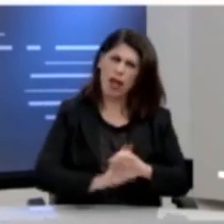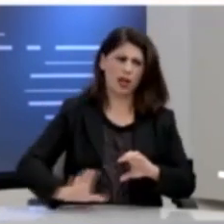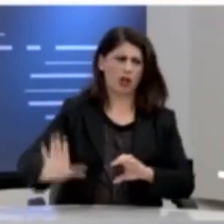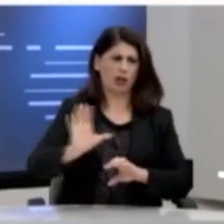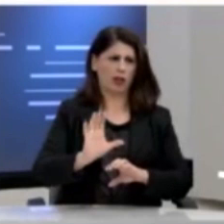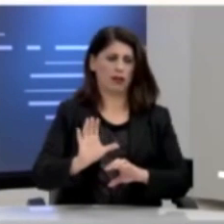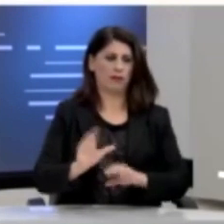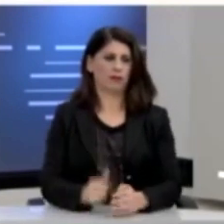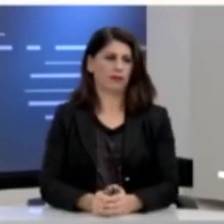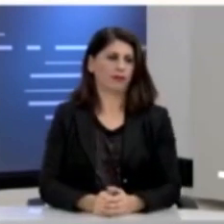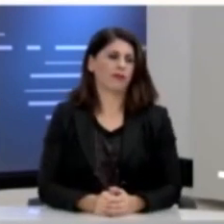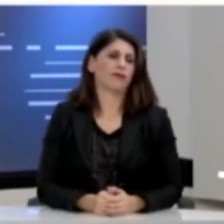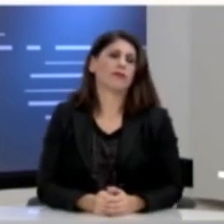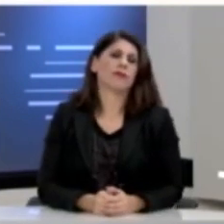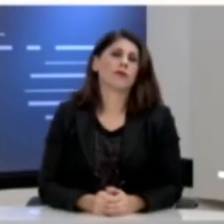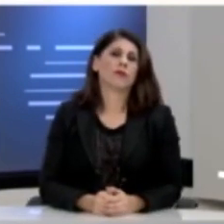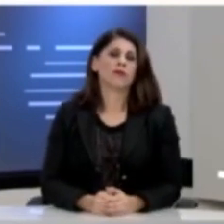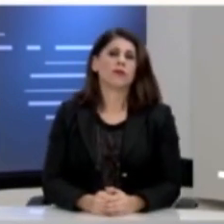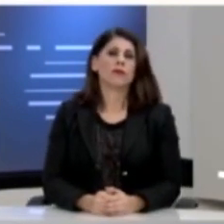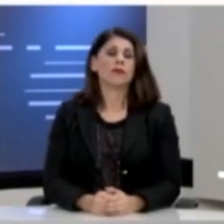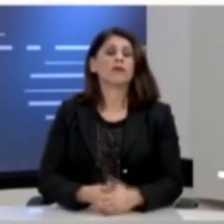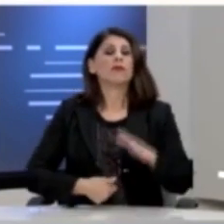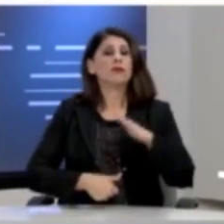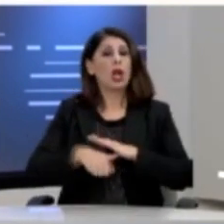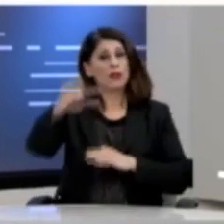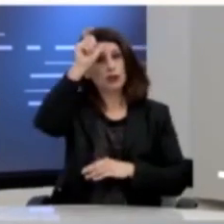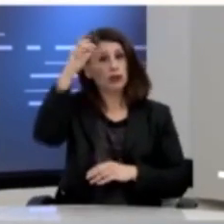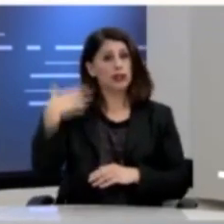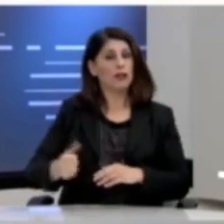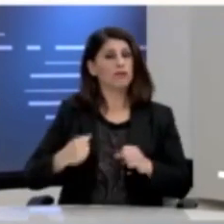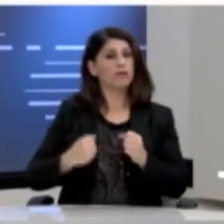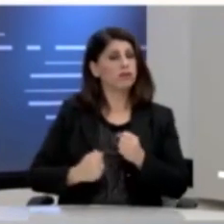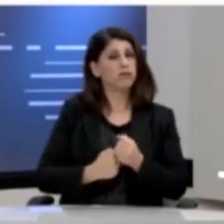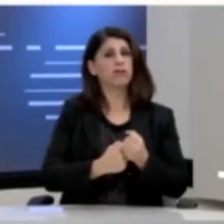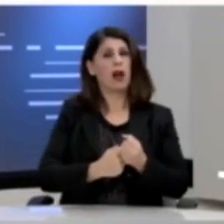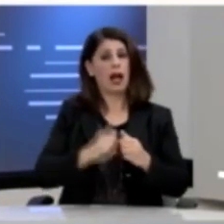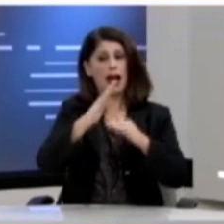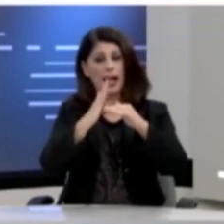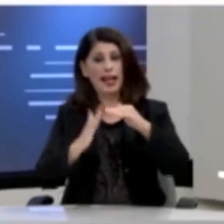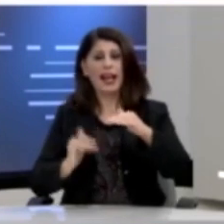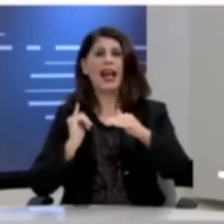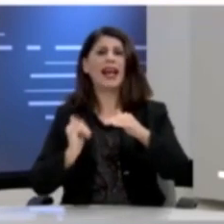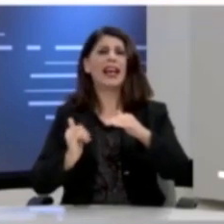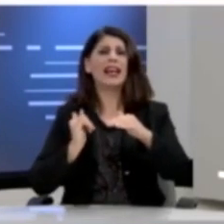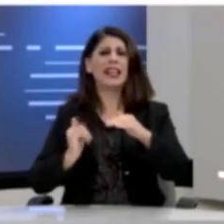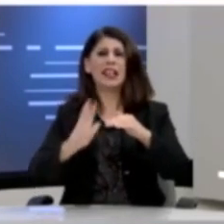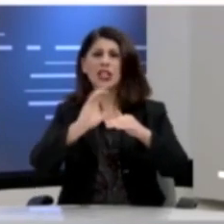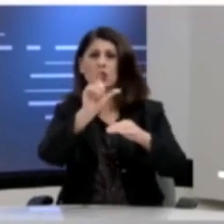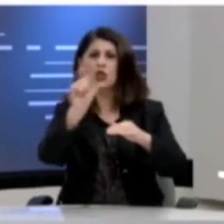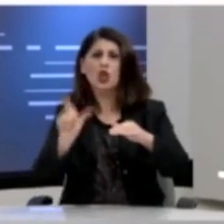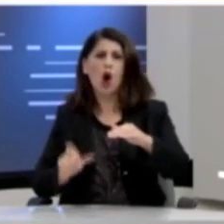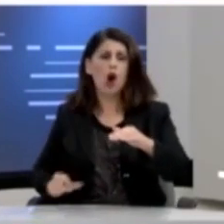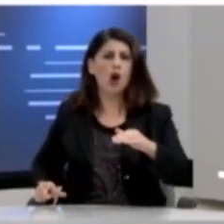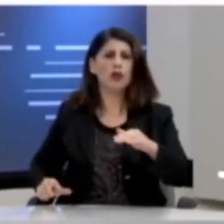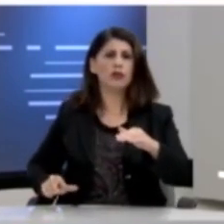περιοχή. Υπερασπίστηκε τη στρατηγική των γκρίζων ζωνών στο Αιγαίο, την κατοχή της Κύπρου, αναβαθμίζοντας